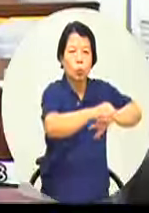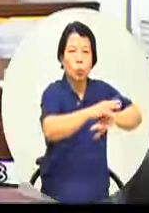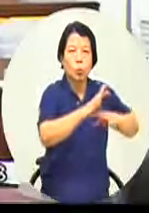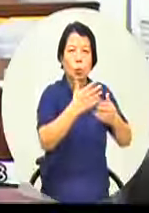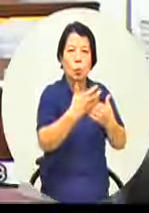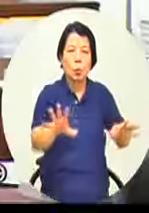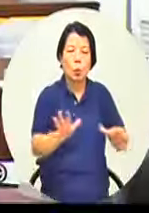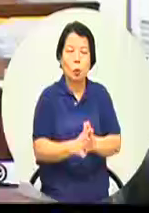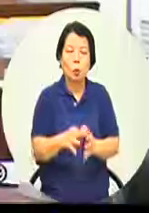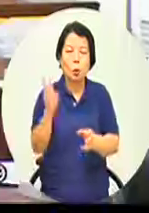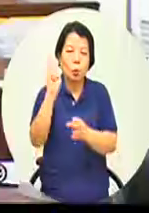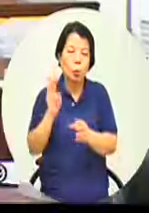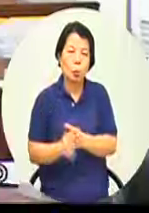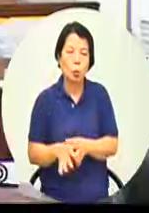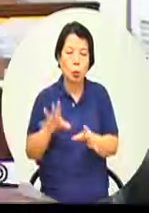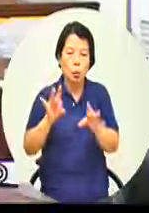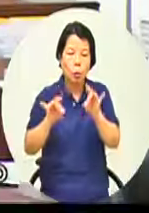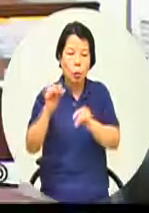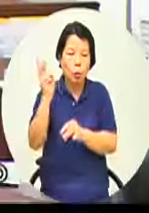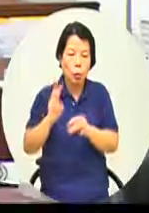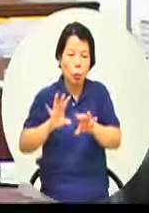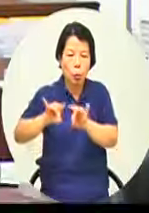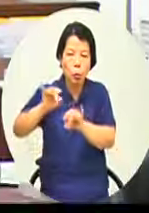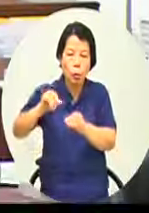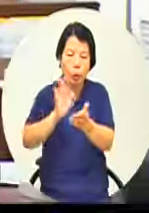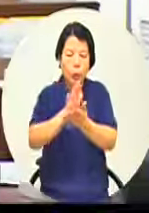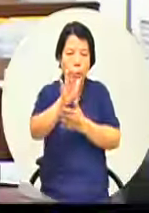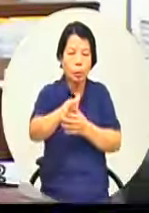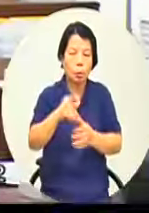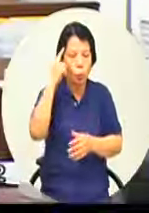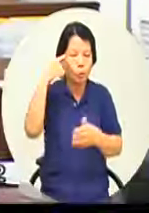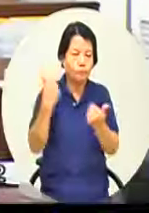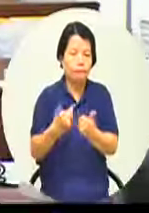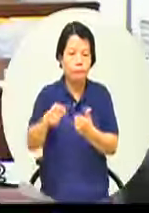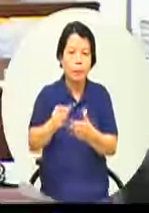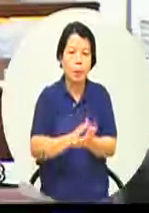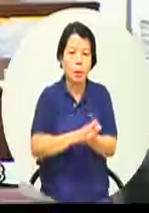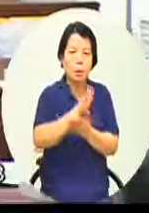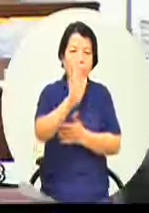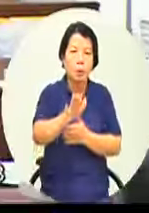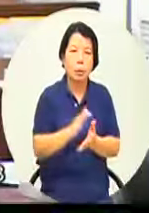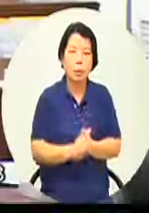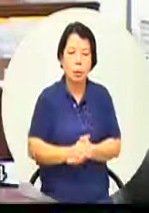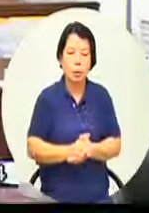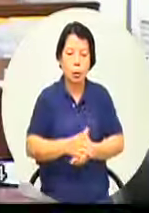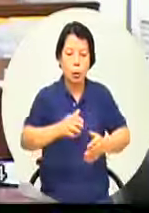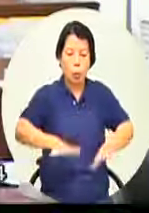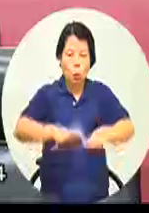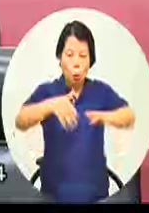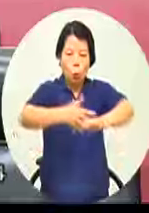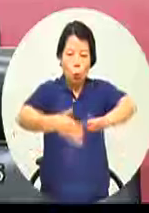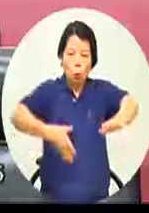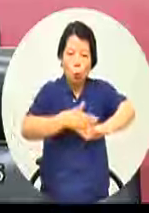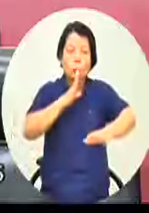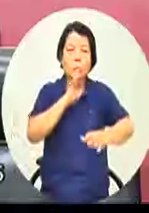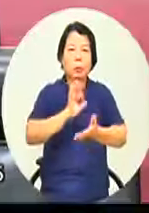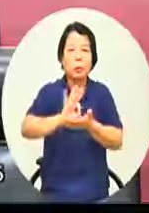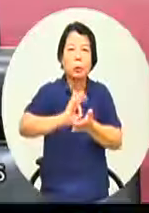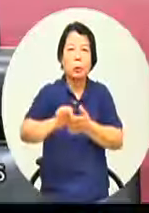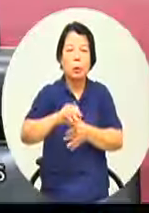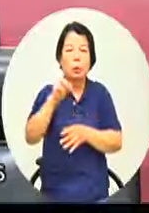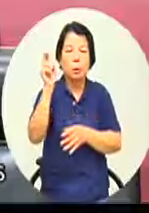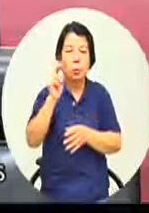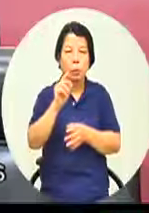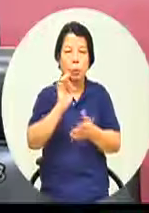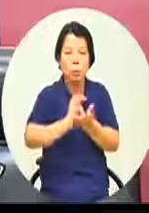的是用水泥的。我坚持反对，将来我们的治洪池的提坡是用水泥的，一定要